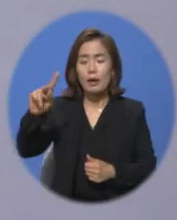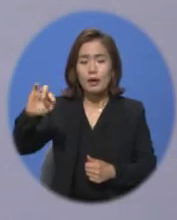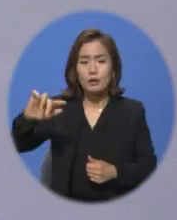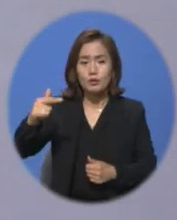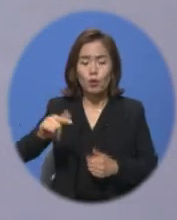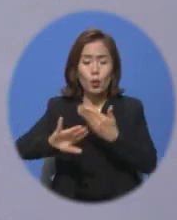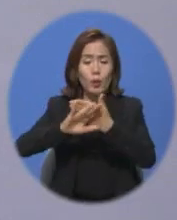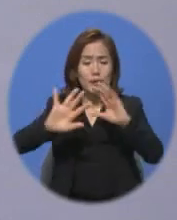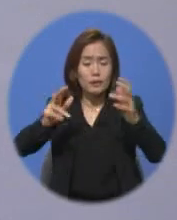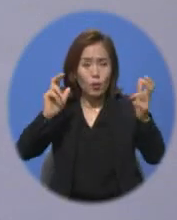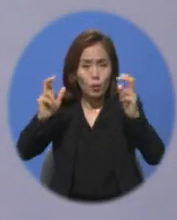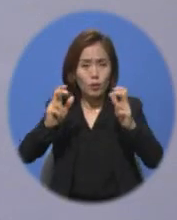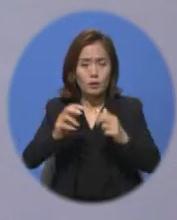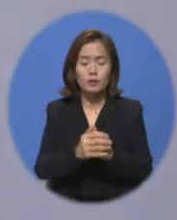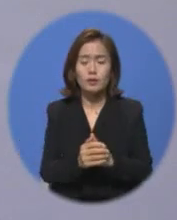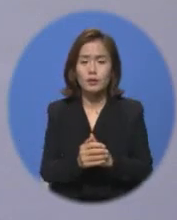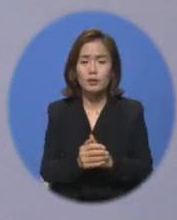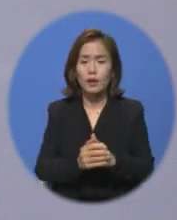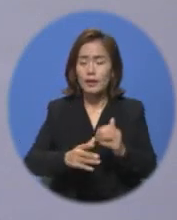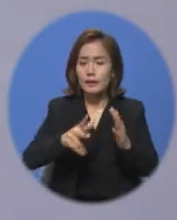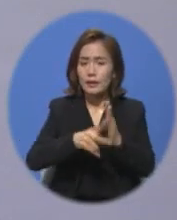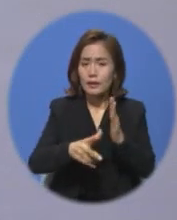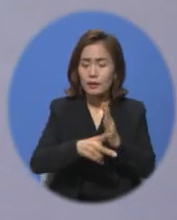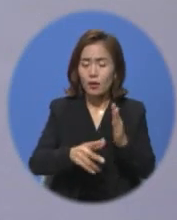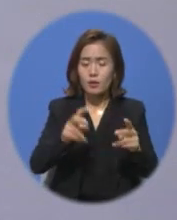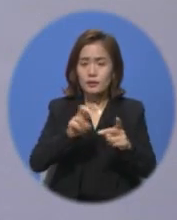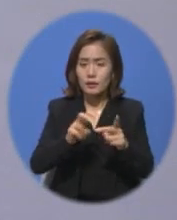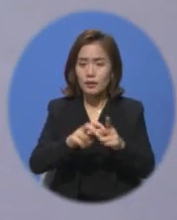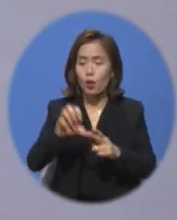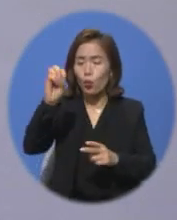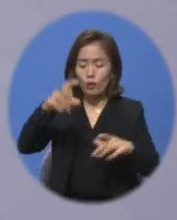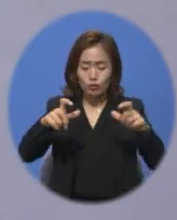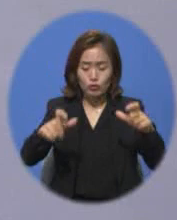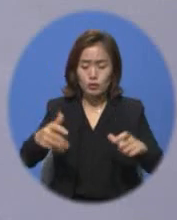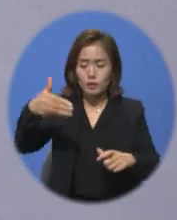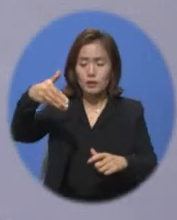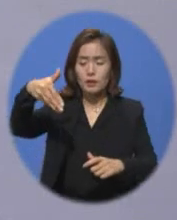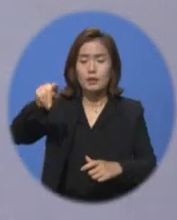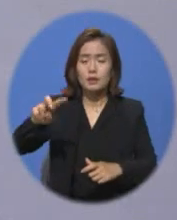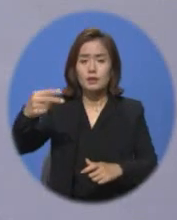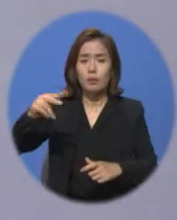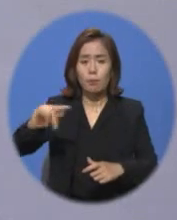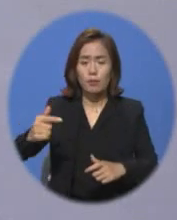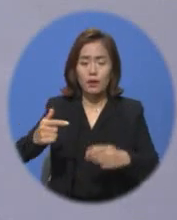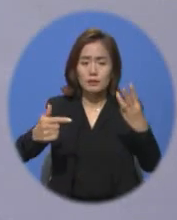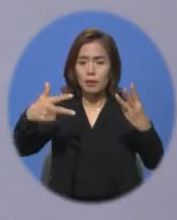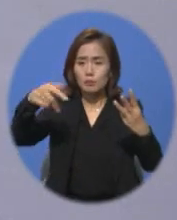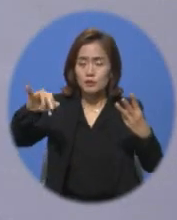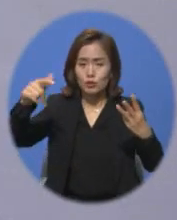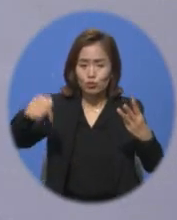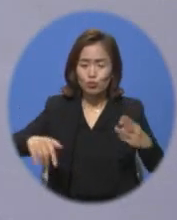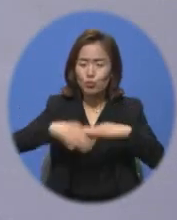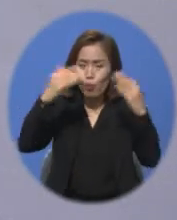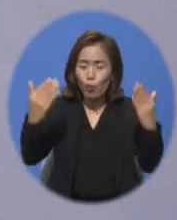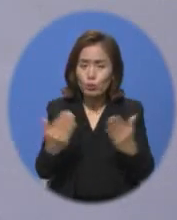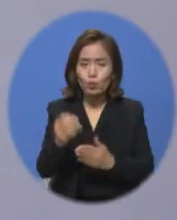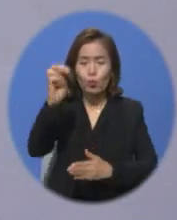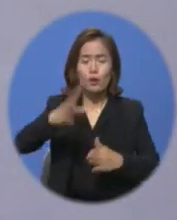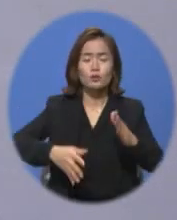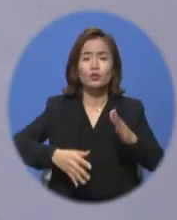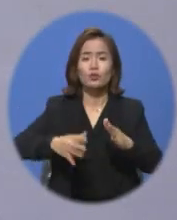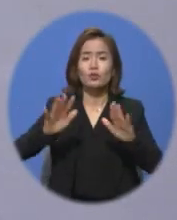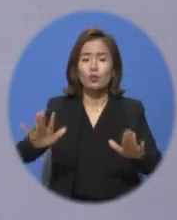화웨이,아마존같은해외기업의데이터센터를 광주3급지구로유치하는것입니다.비록 제지역구는